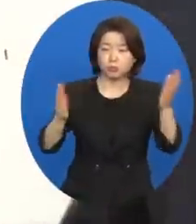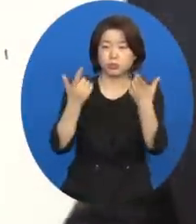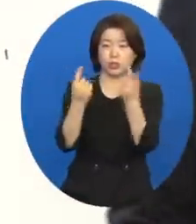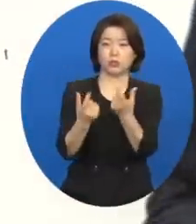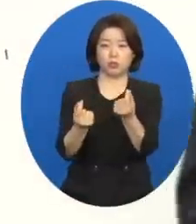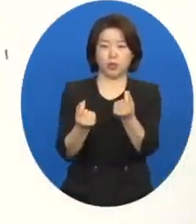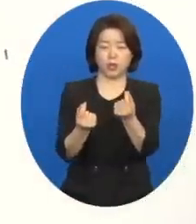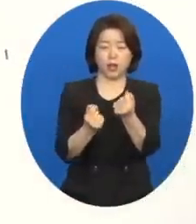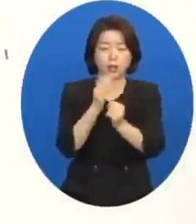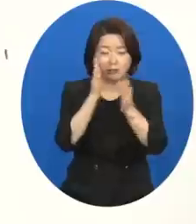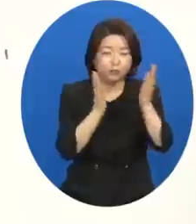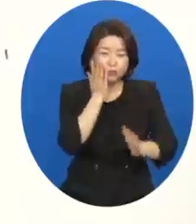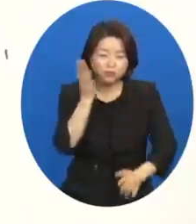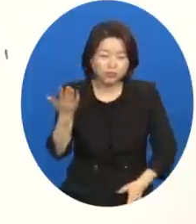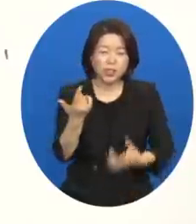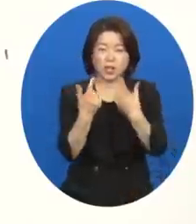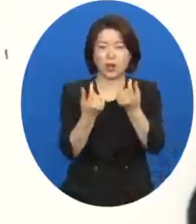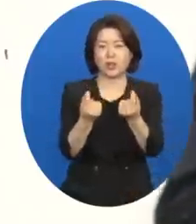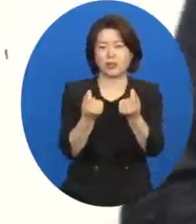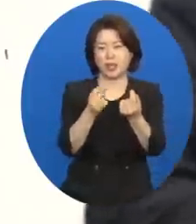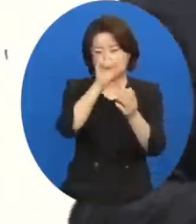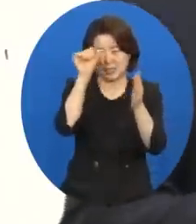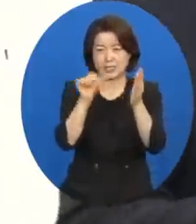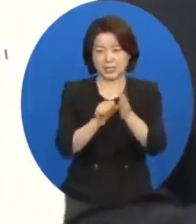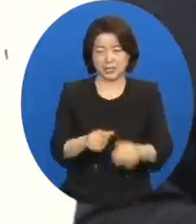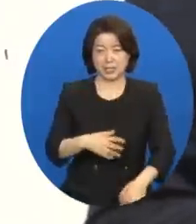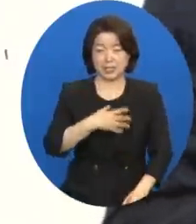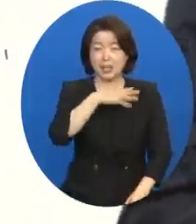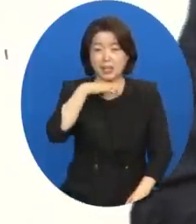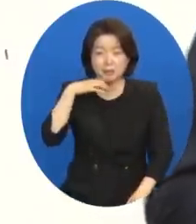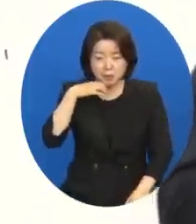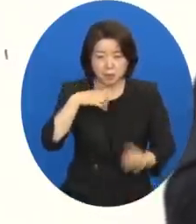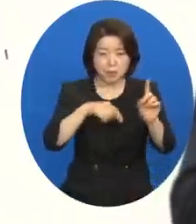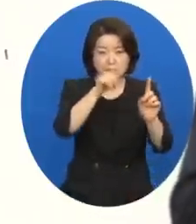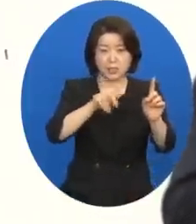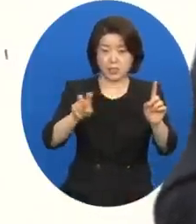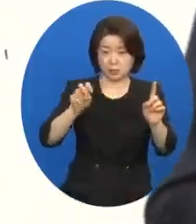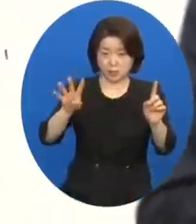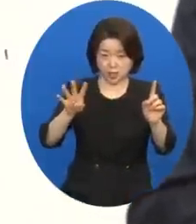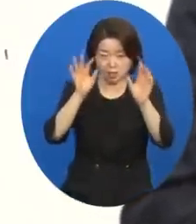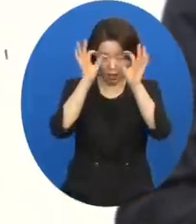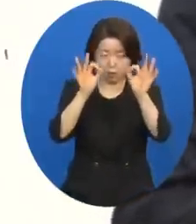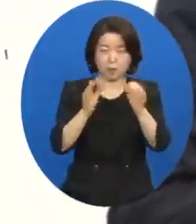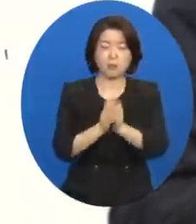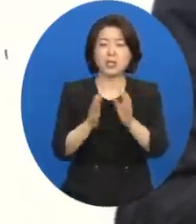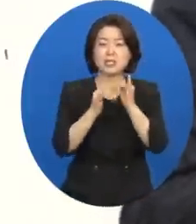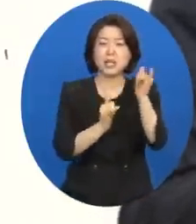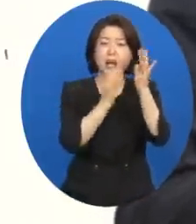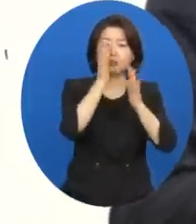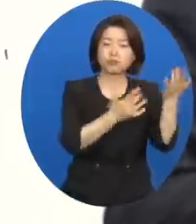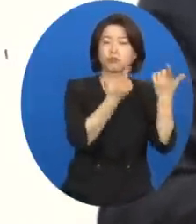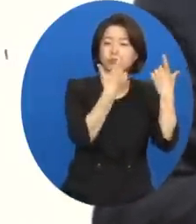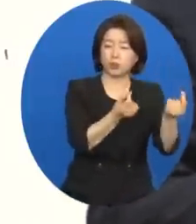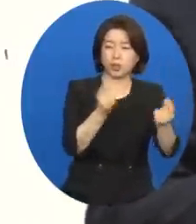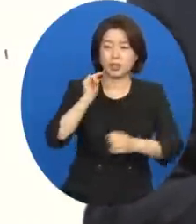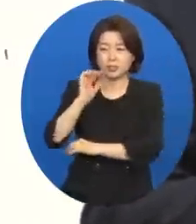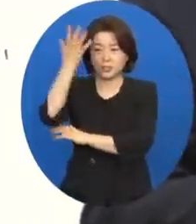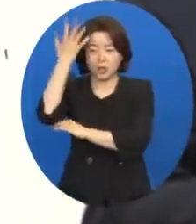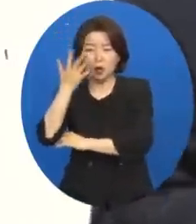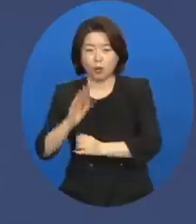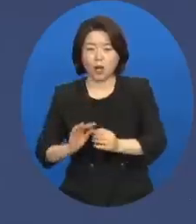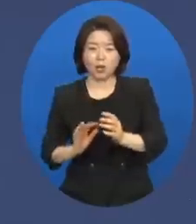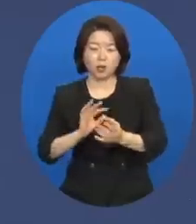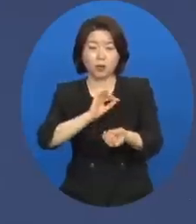같은 인생이라고 말합니다. 베드로전서 1장 24절에도 사람은 풀과 같고 그 영광은 풀의 꽃과